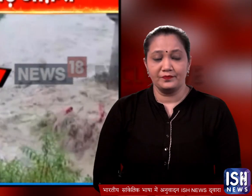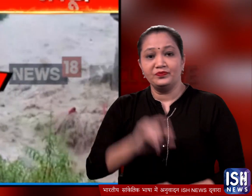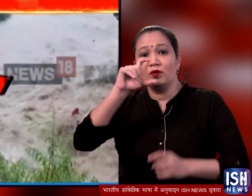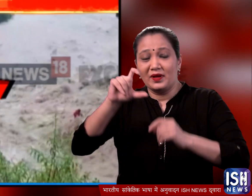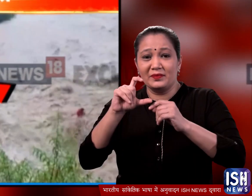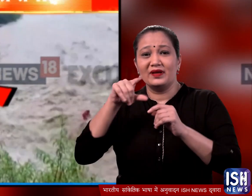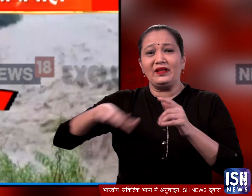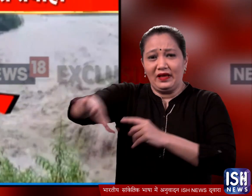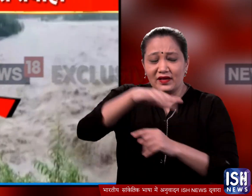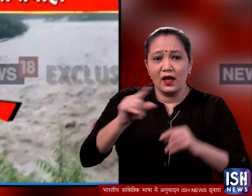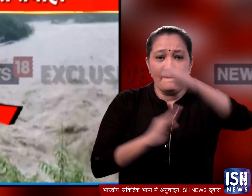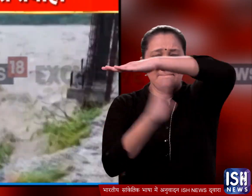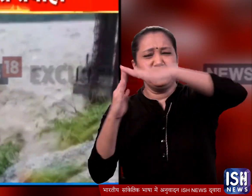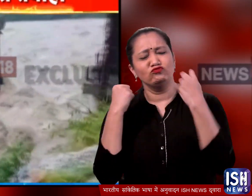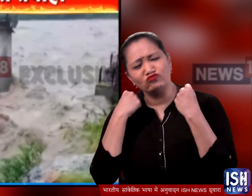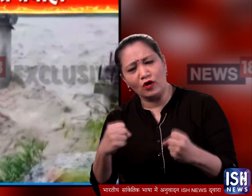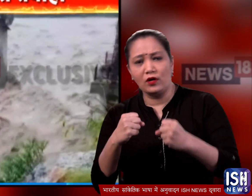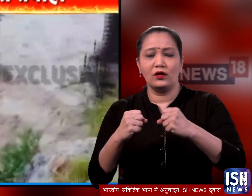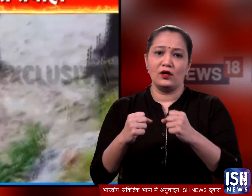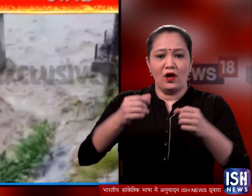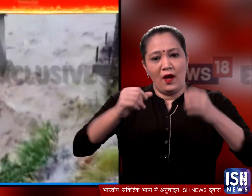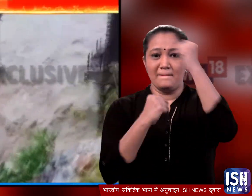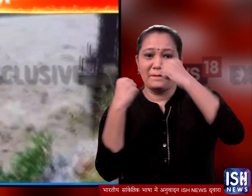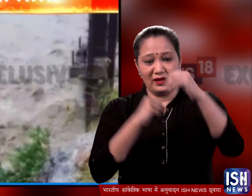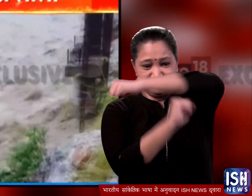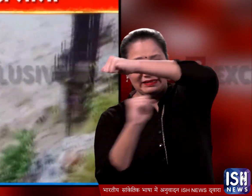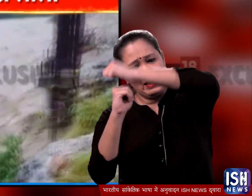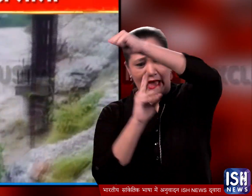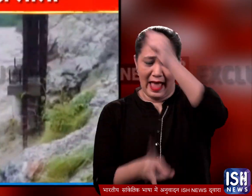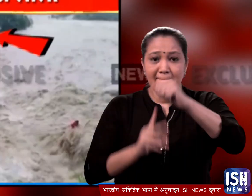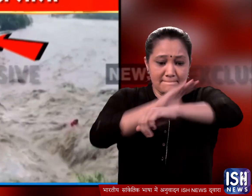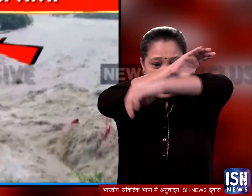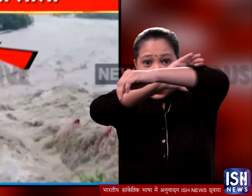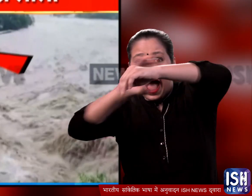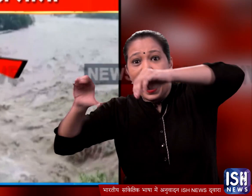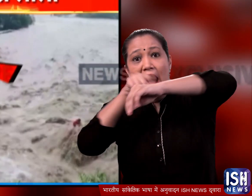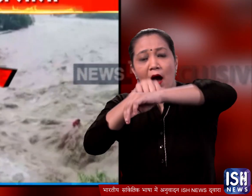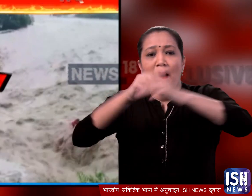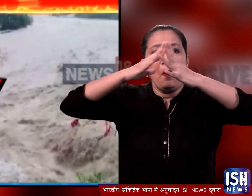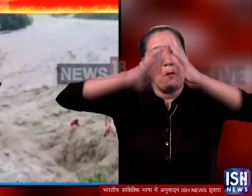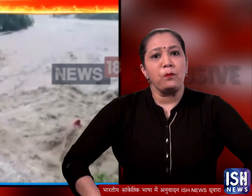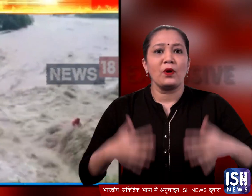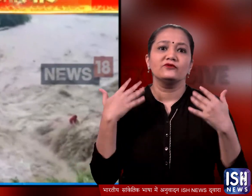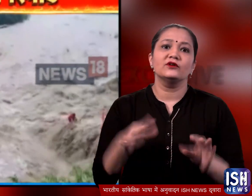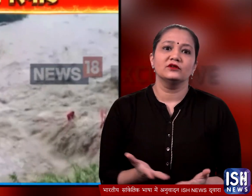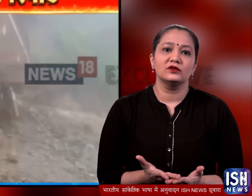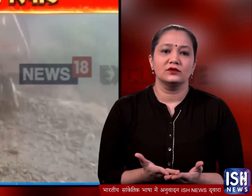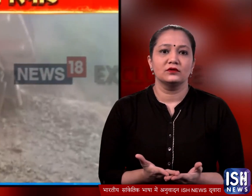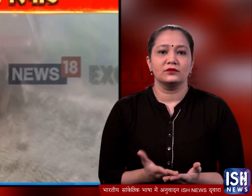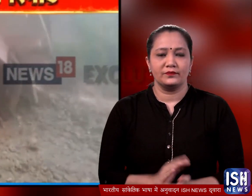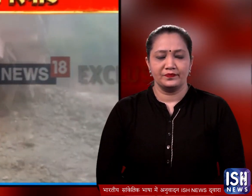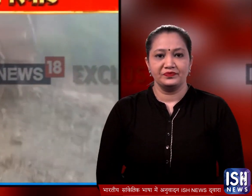लोहे का एक भारी भरकम पुल नीचे गिर गया। भारी भरकम पिलर तो अपनी जगह पर खड़े दिखे, लेकिन उनके ऊपर से पुल नीचे गिरा दिखाई